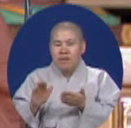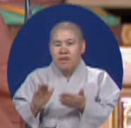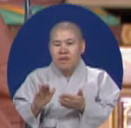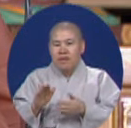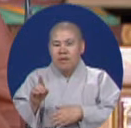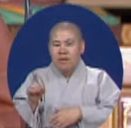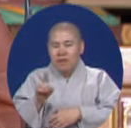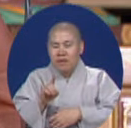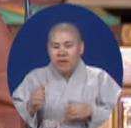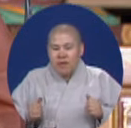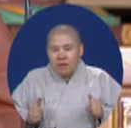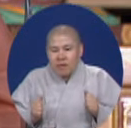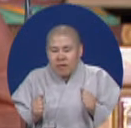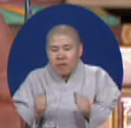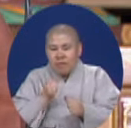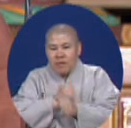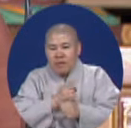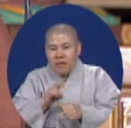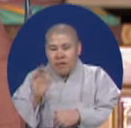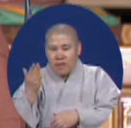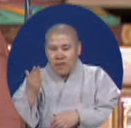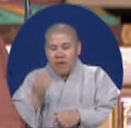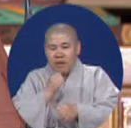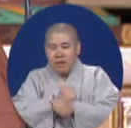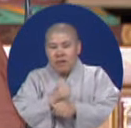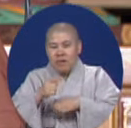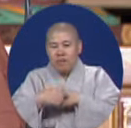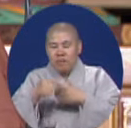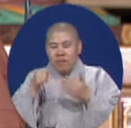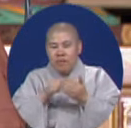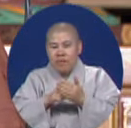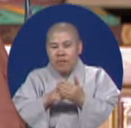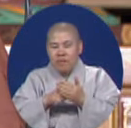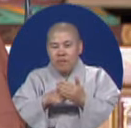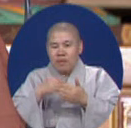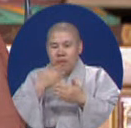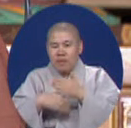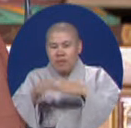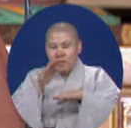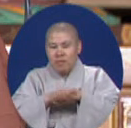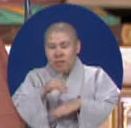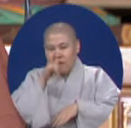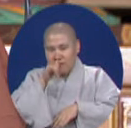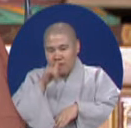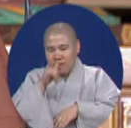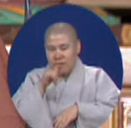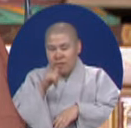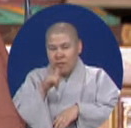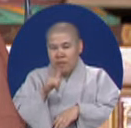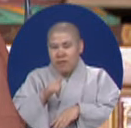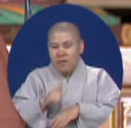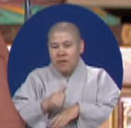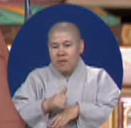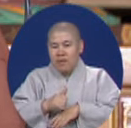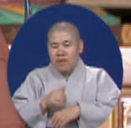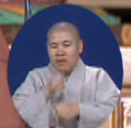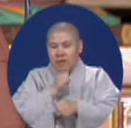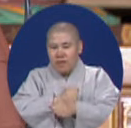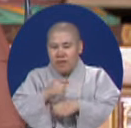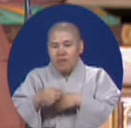뭘 열심히 해야 되겠다 이거 한다는 마음이 아직 남아있거든요. 그렇잖아요.